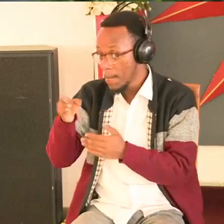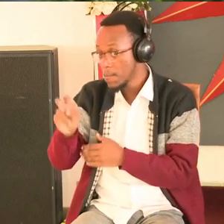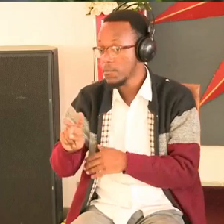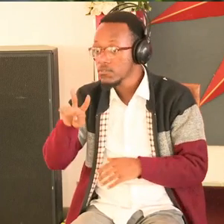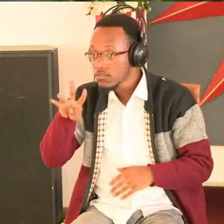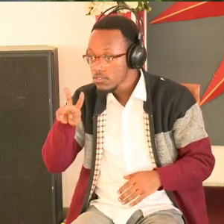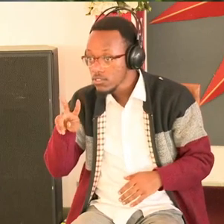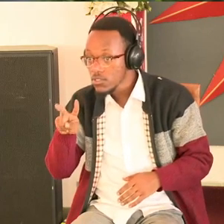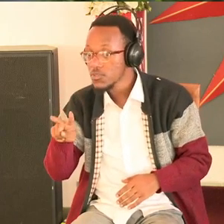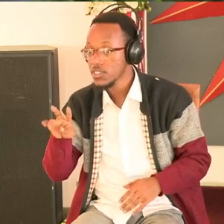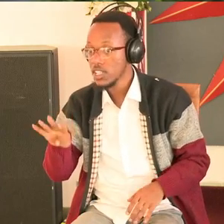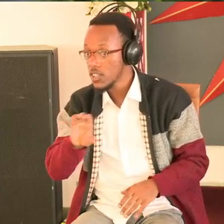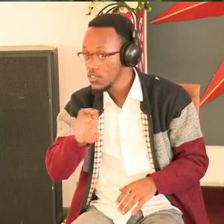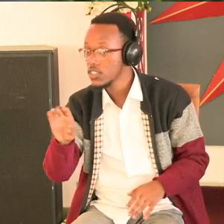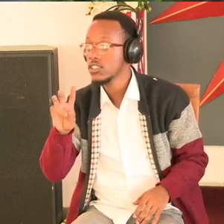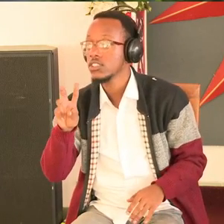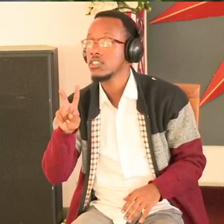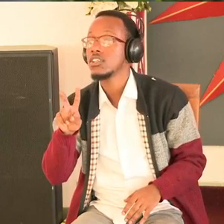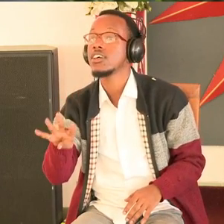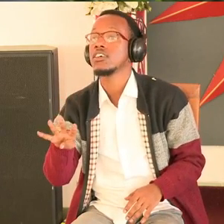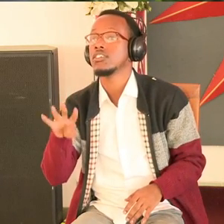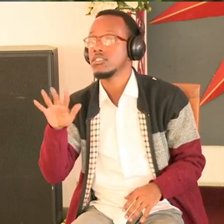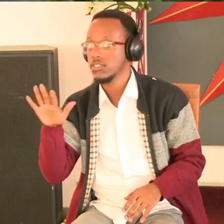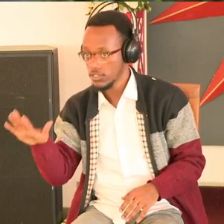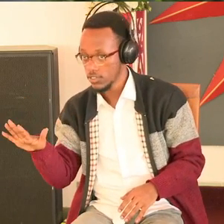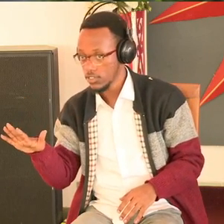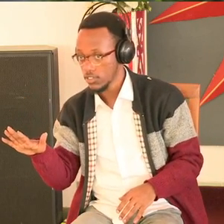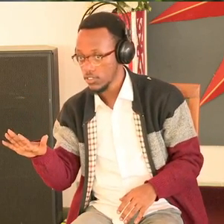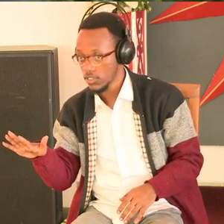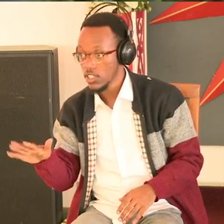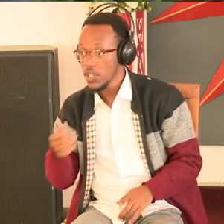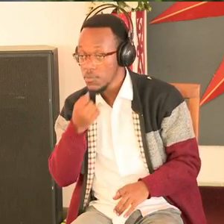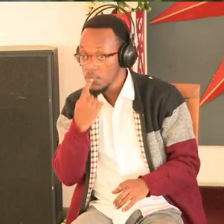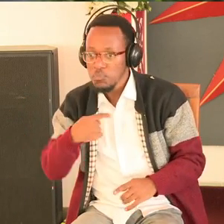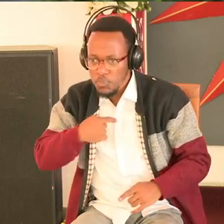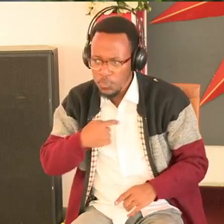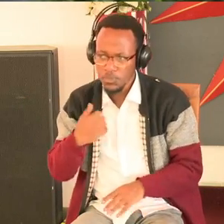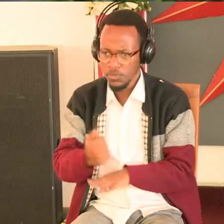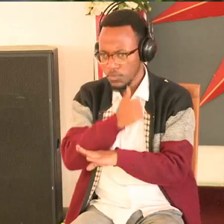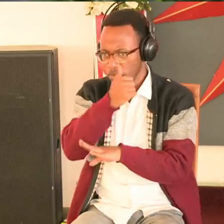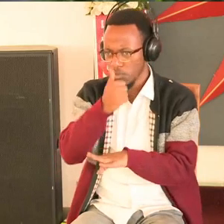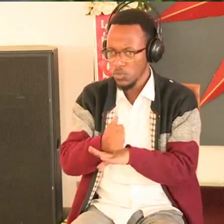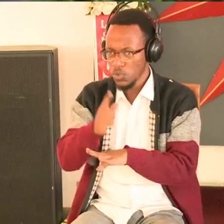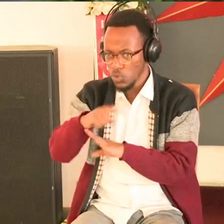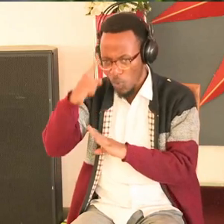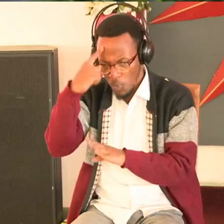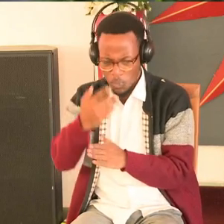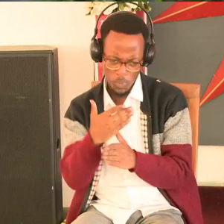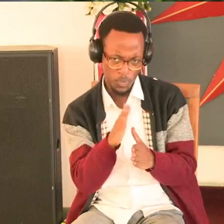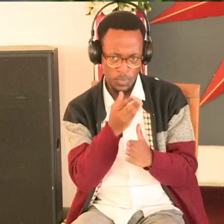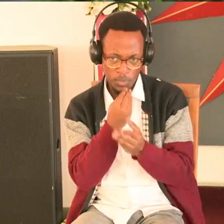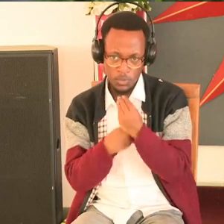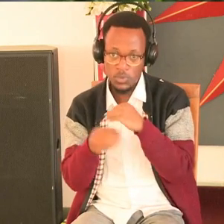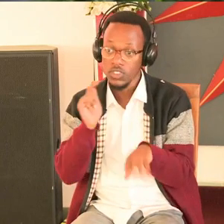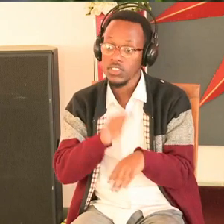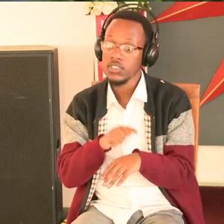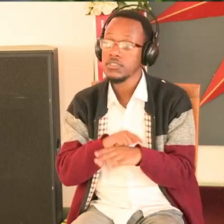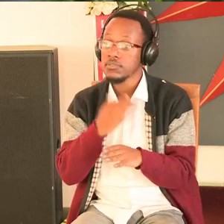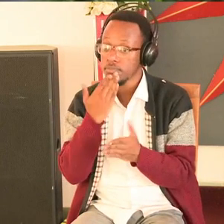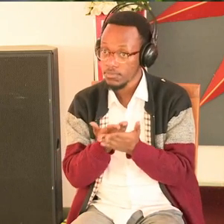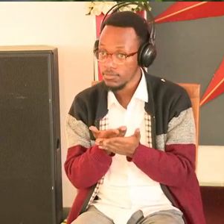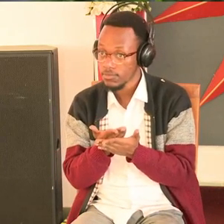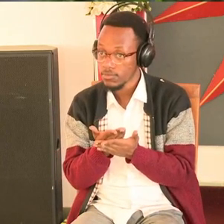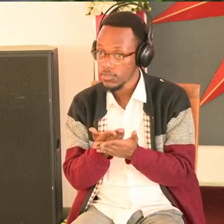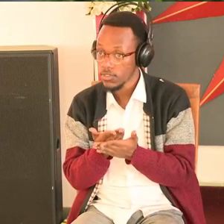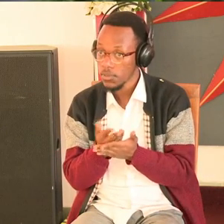naguteganirije kugira ngo ugabure ibyo kurya mu gihe gikwiriye c'est aussi vrai que n'importe